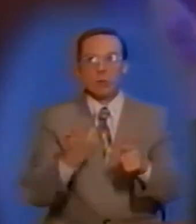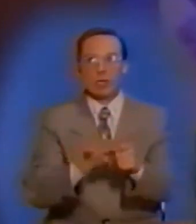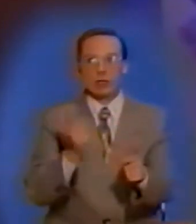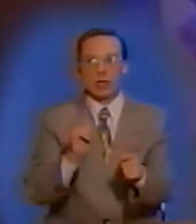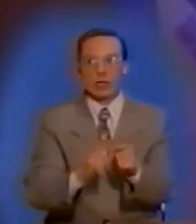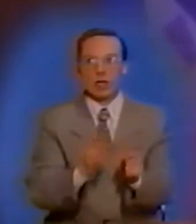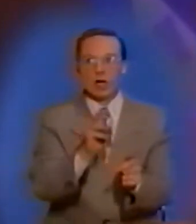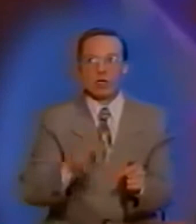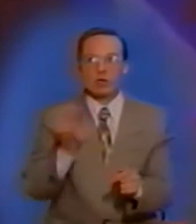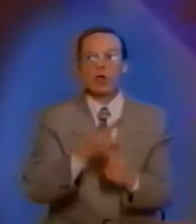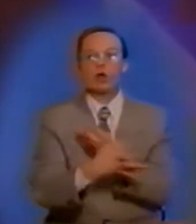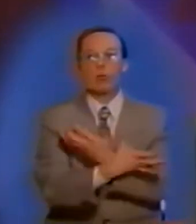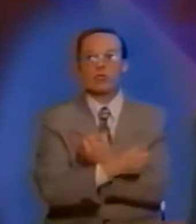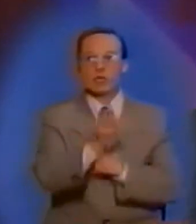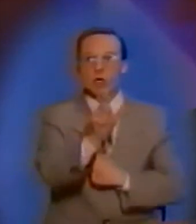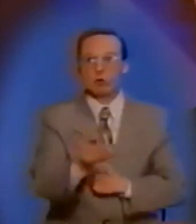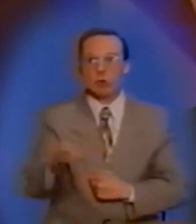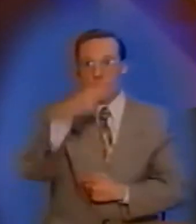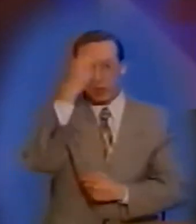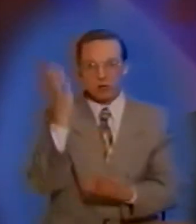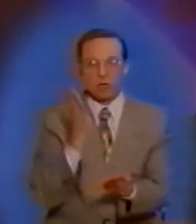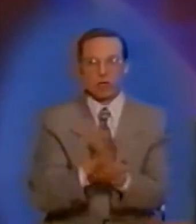kad homoseksualų žmonės Lietuvoje yra